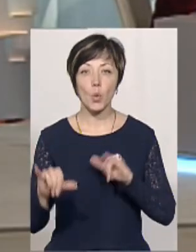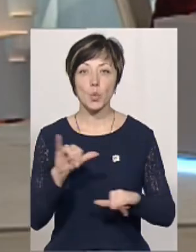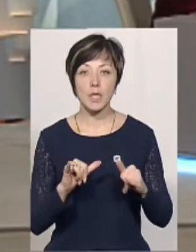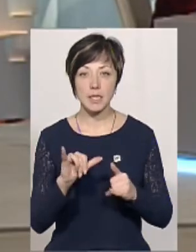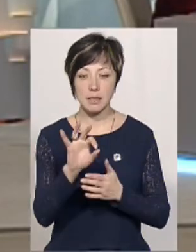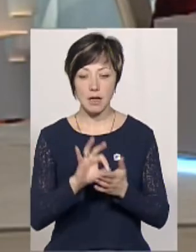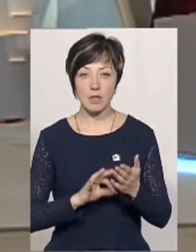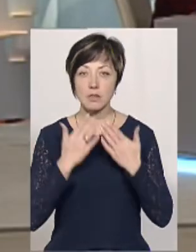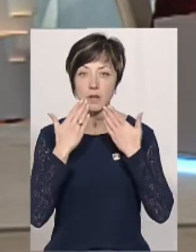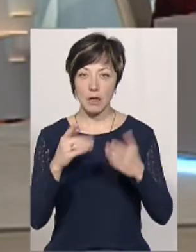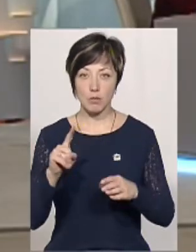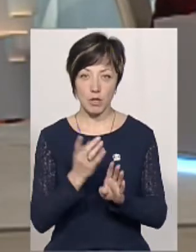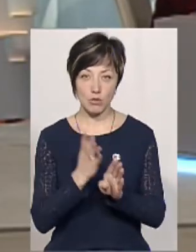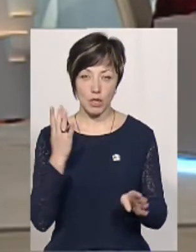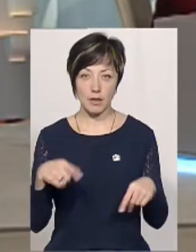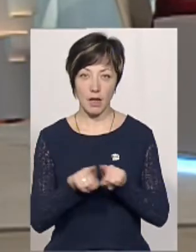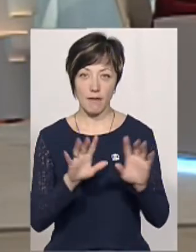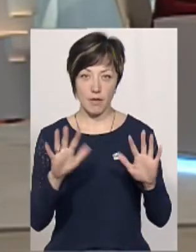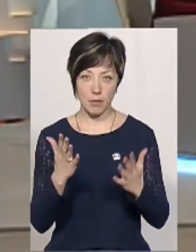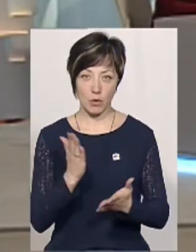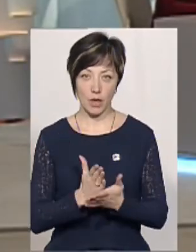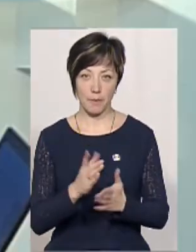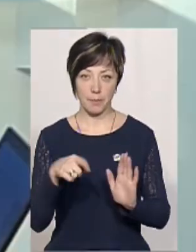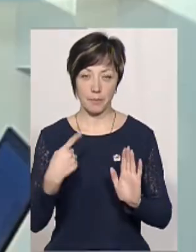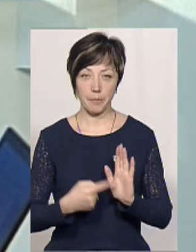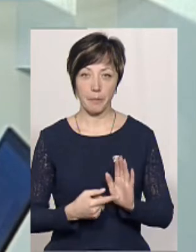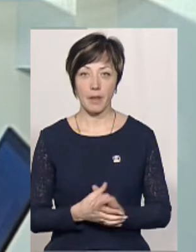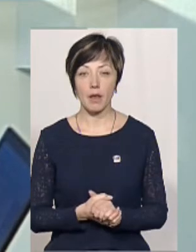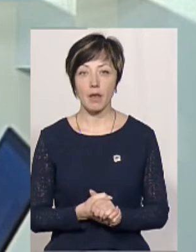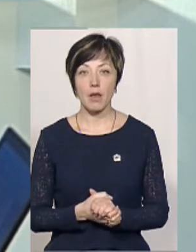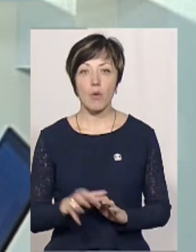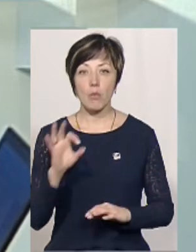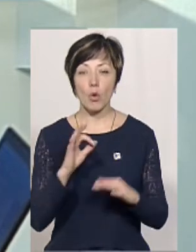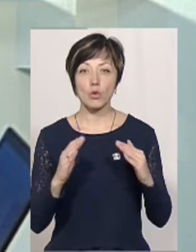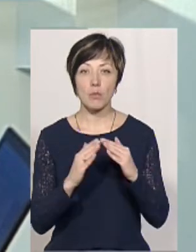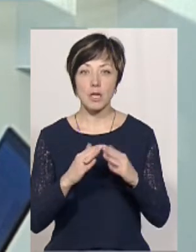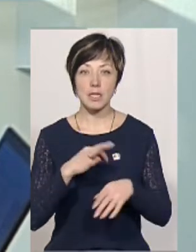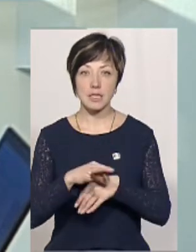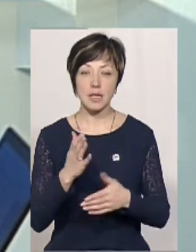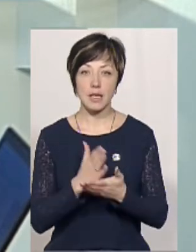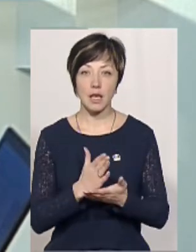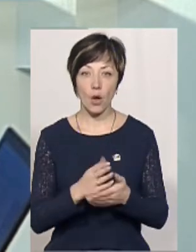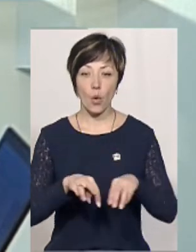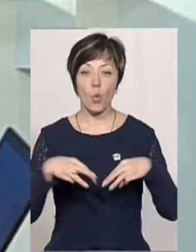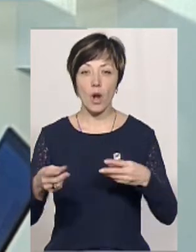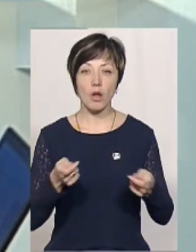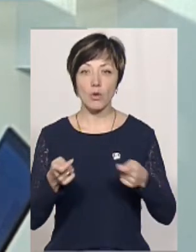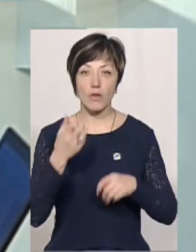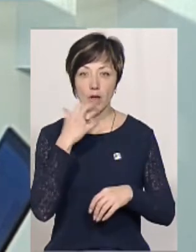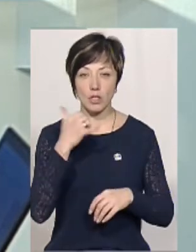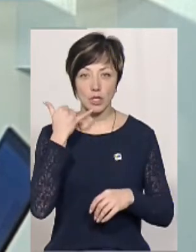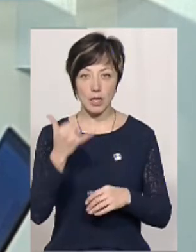одразу звертатися в першу чергу, коли такий випадок стається? З приводу домашнього насильства є урядова гаряча лінія,